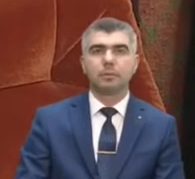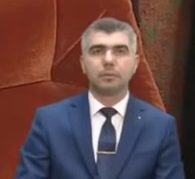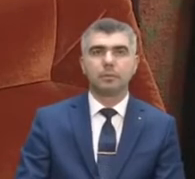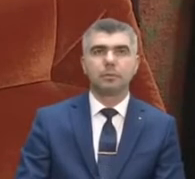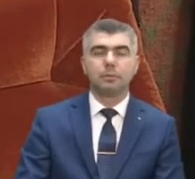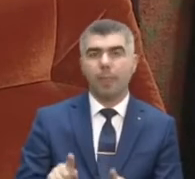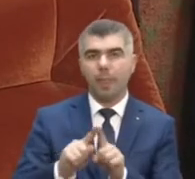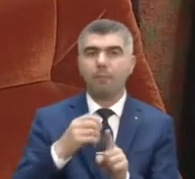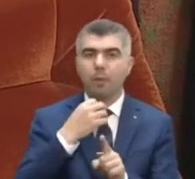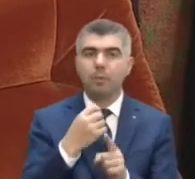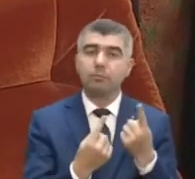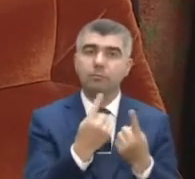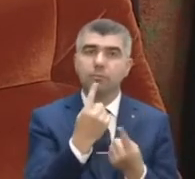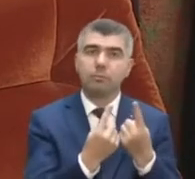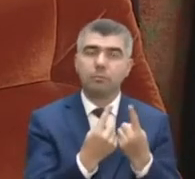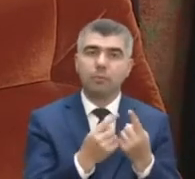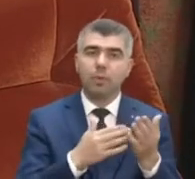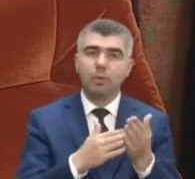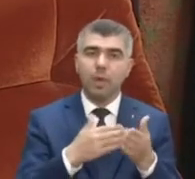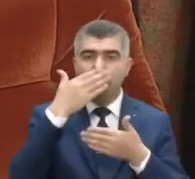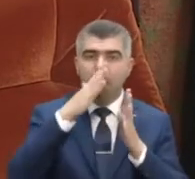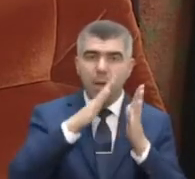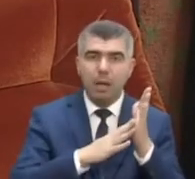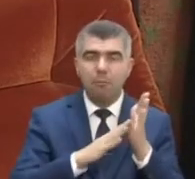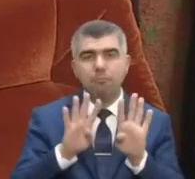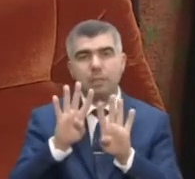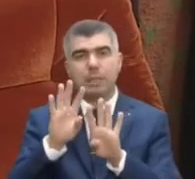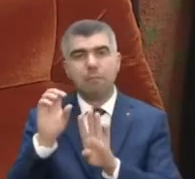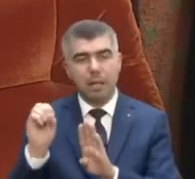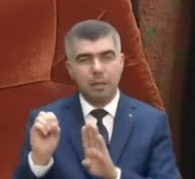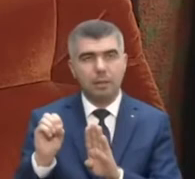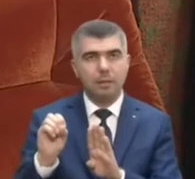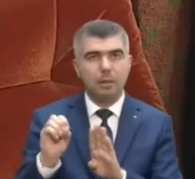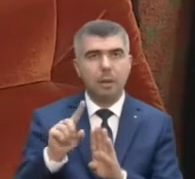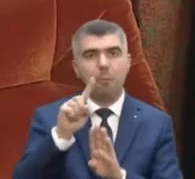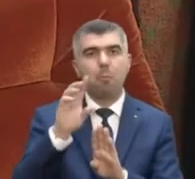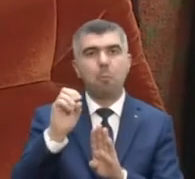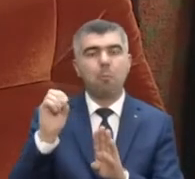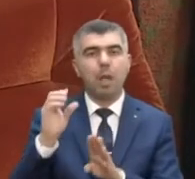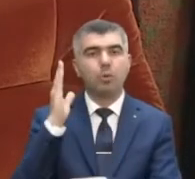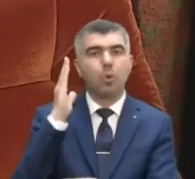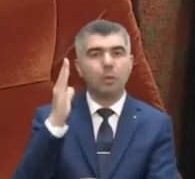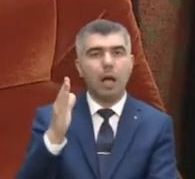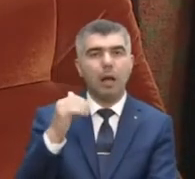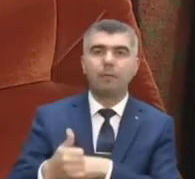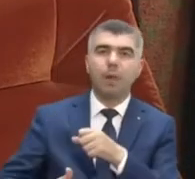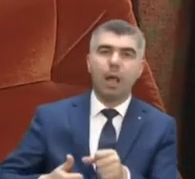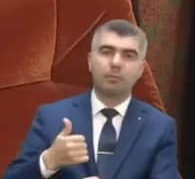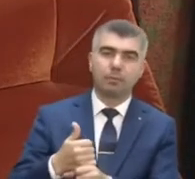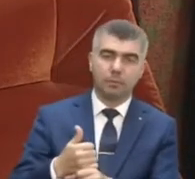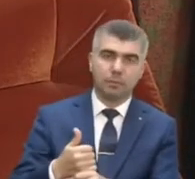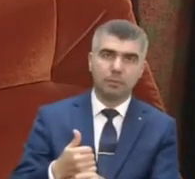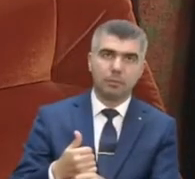تقدير اللي عندنا احنا محتاجين في المغرب ما بين 80 وما بينميات كثار في العام